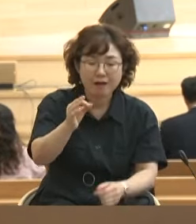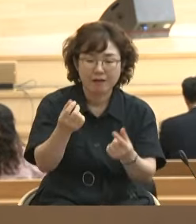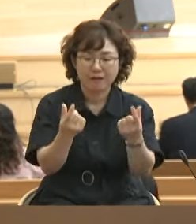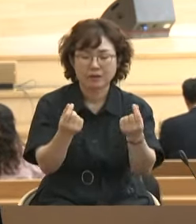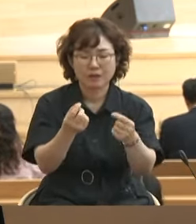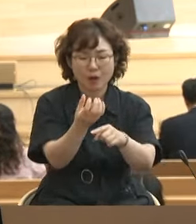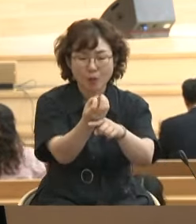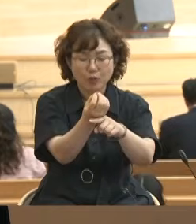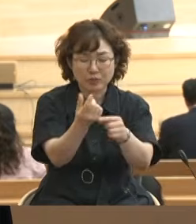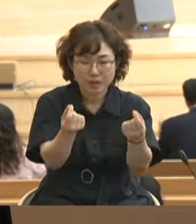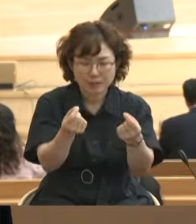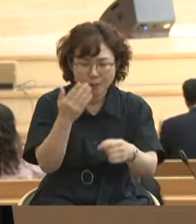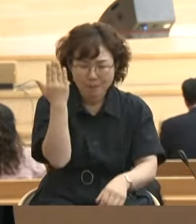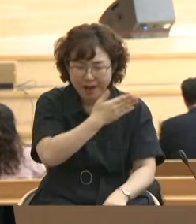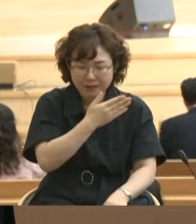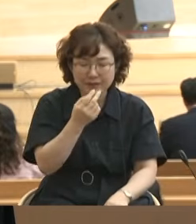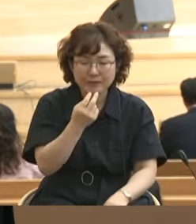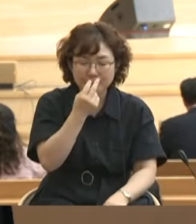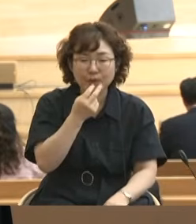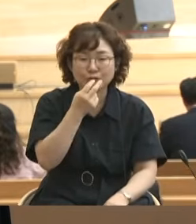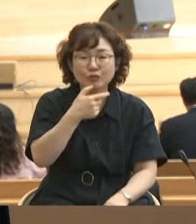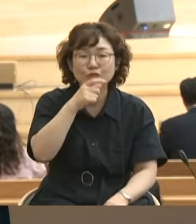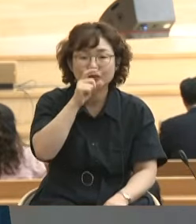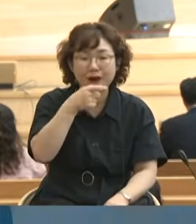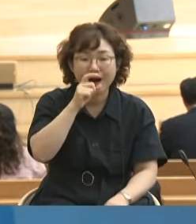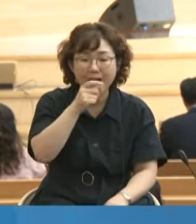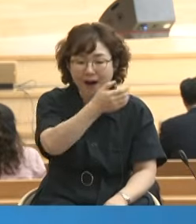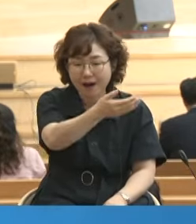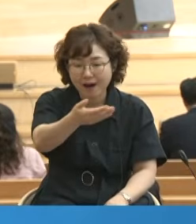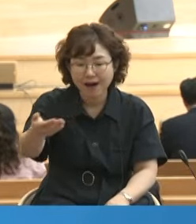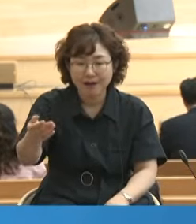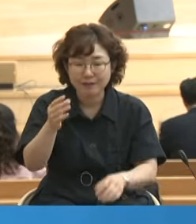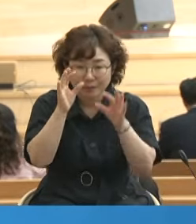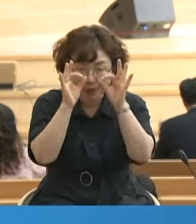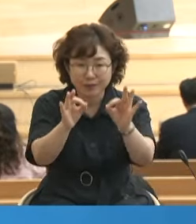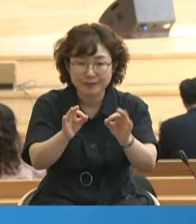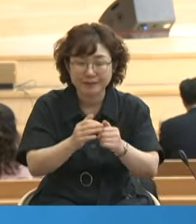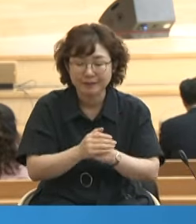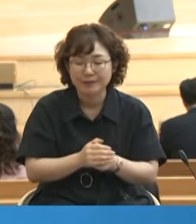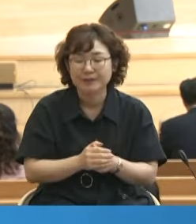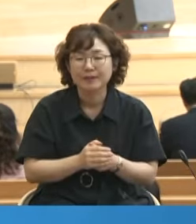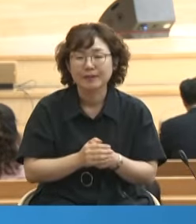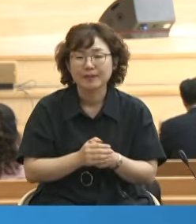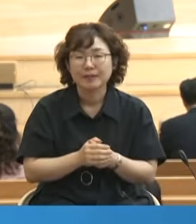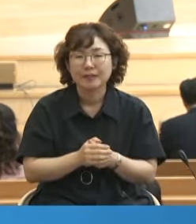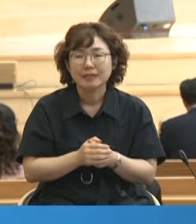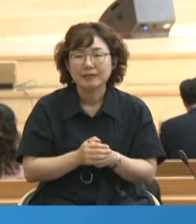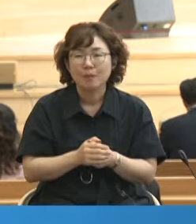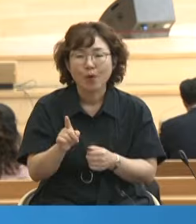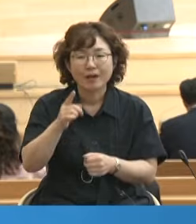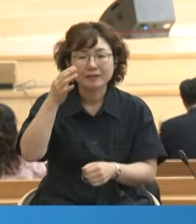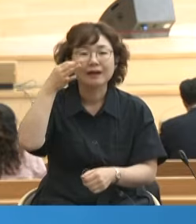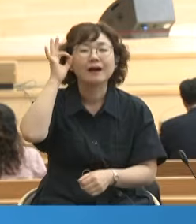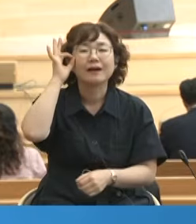생명수의 강을 보고 있는 거죠. 여러분, 이쯤 되면 생각나는 게 있죠?